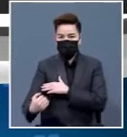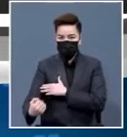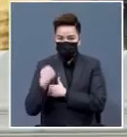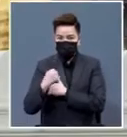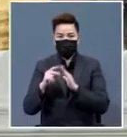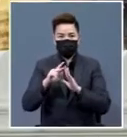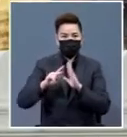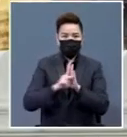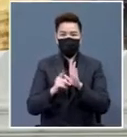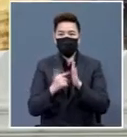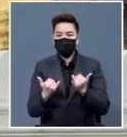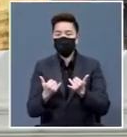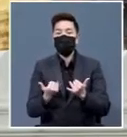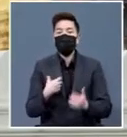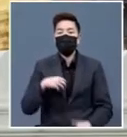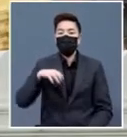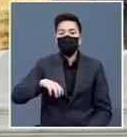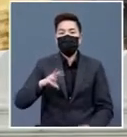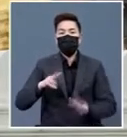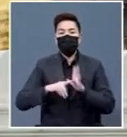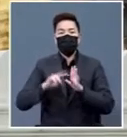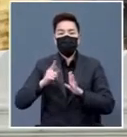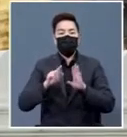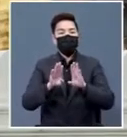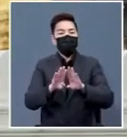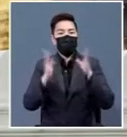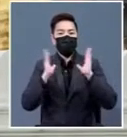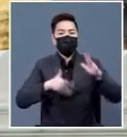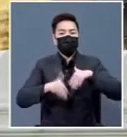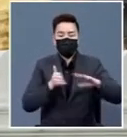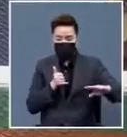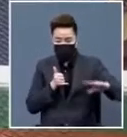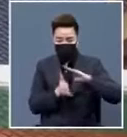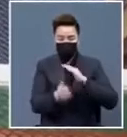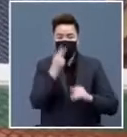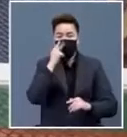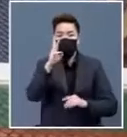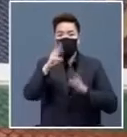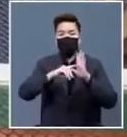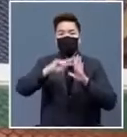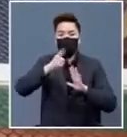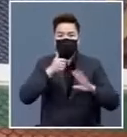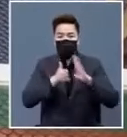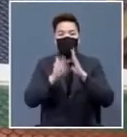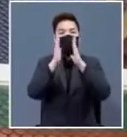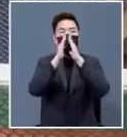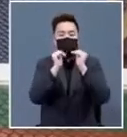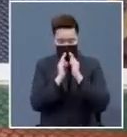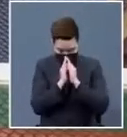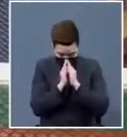งวดค่ะสำนักพระราชวังพร้อมเปิดให้ประชาชนเข้าชมพระบรมมหาราชวังและวัดพระ